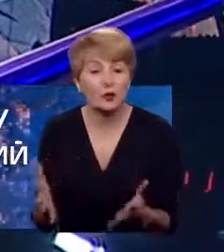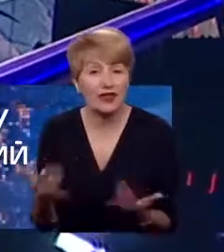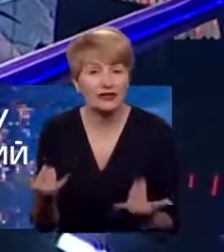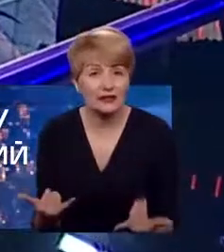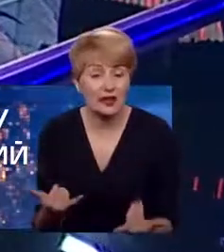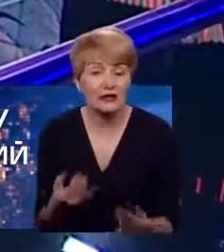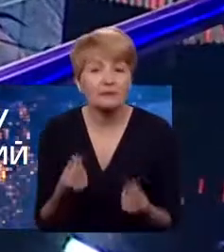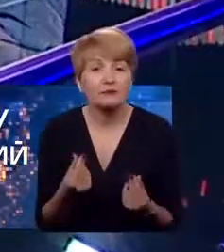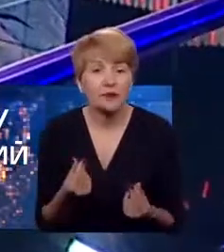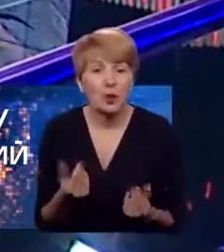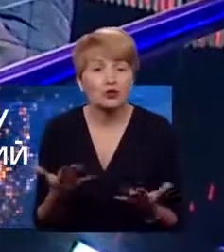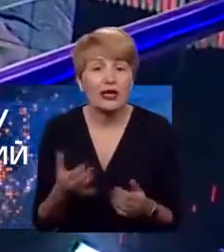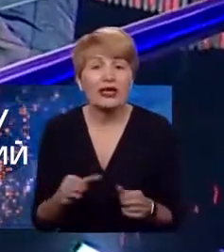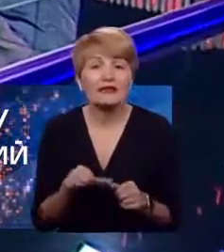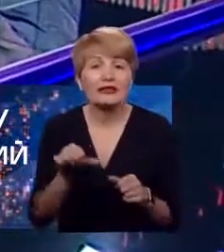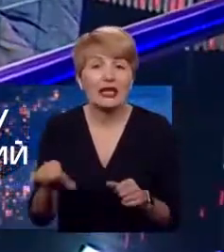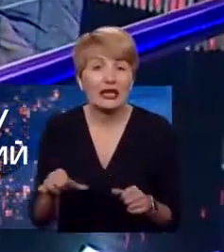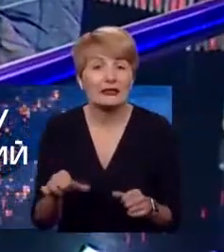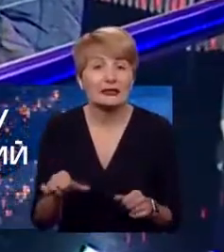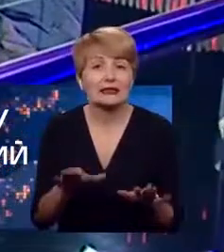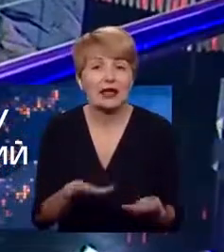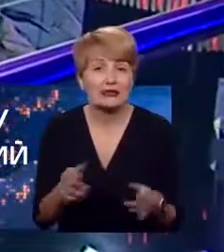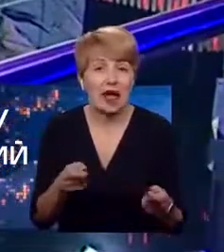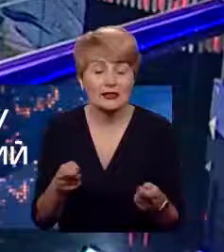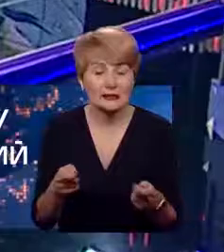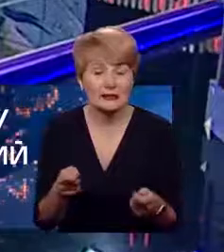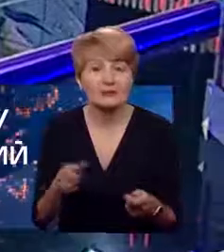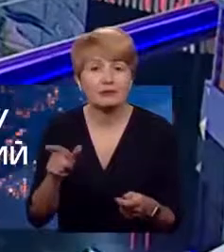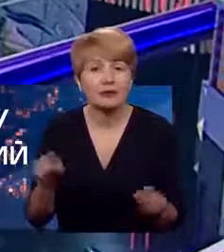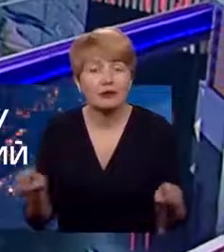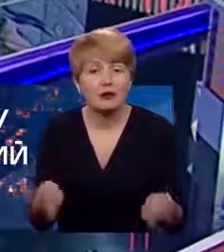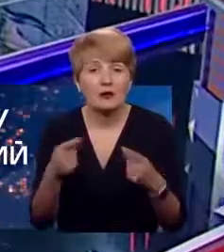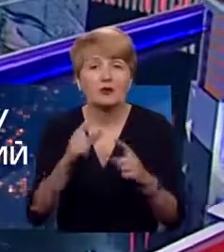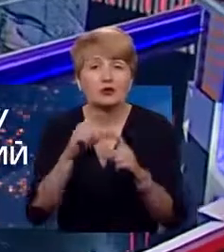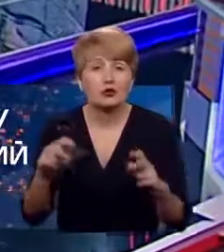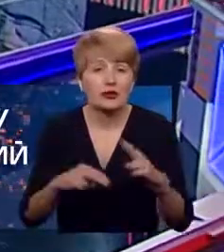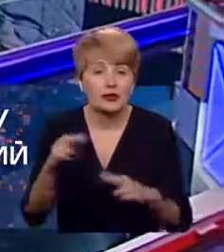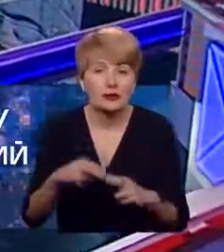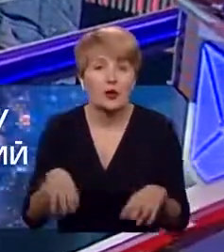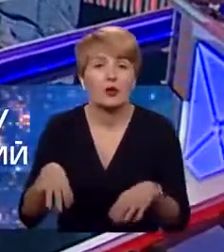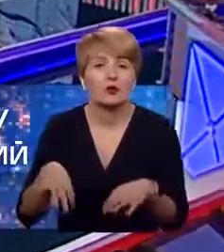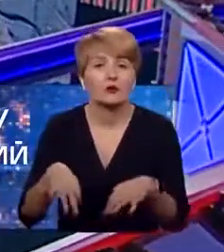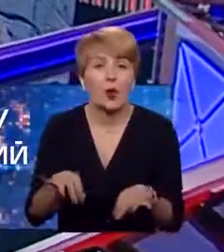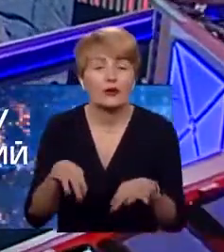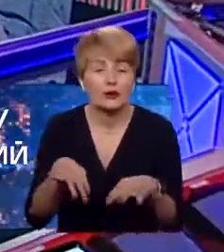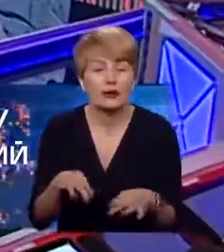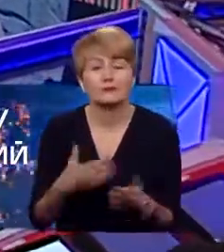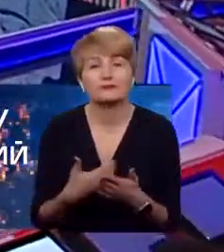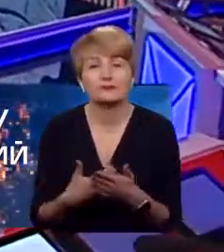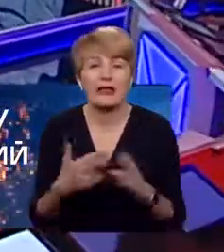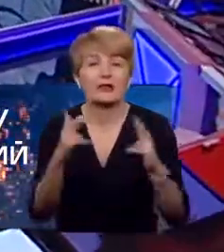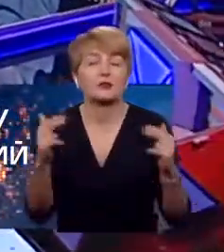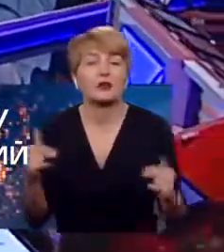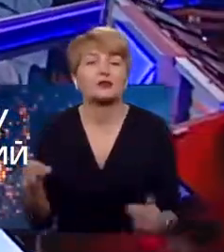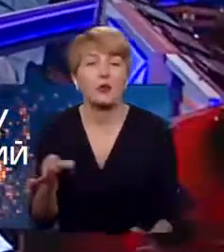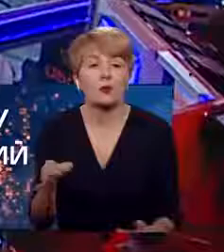які від децентралізації використовуються на будівництво доріг, на будівництво шкіл. Наприклад, там мій улюблений приклад – Дніпропетровська область. Скільки